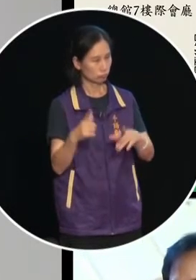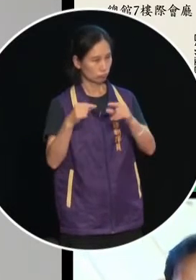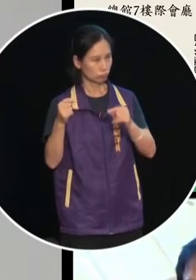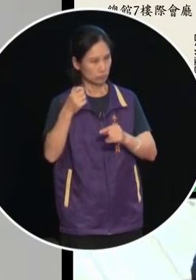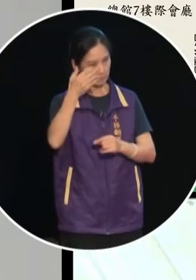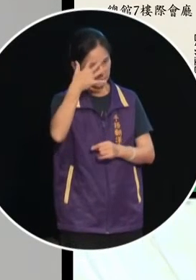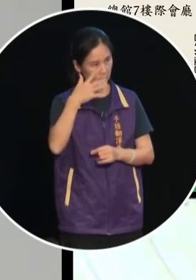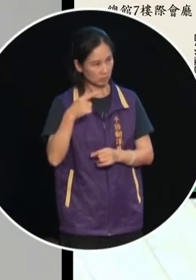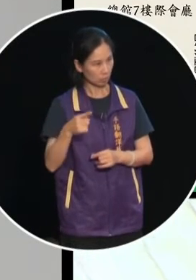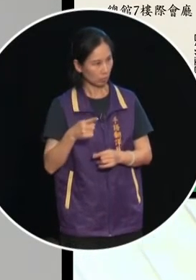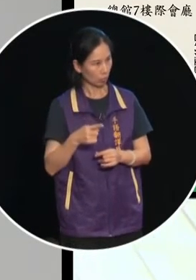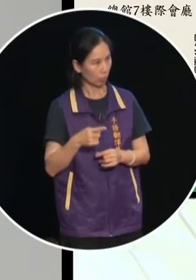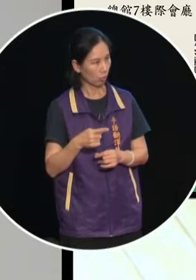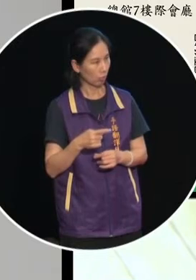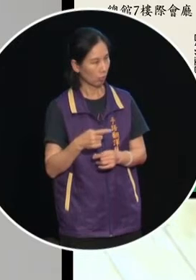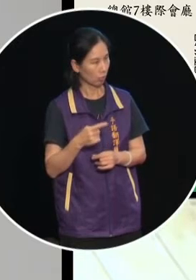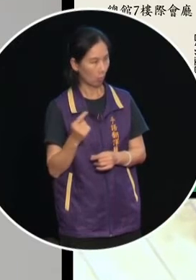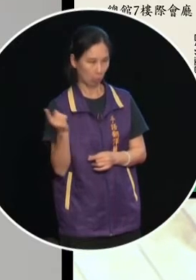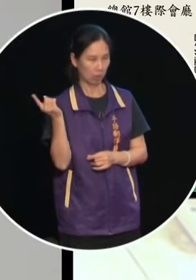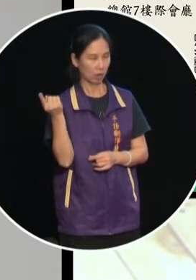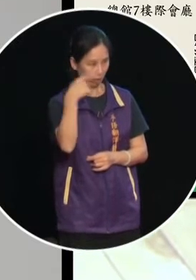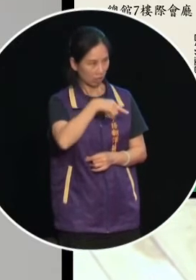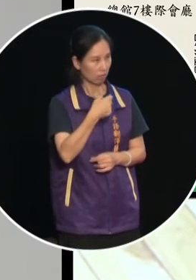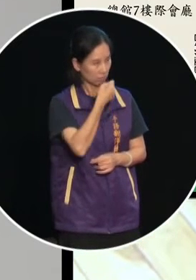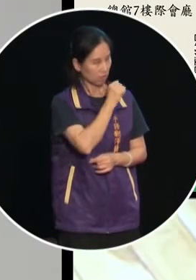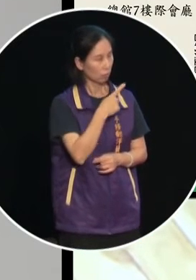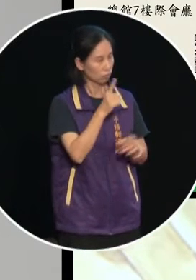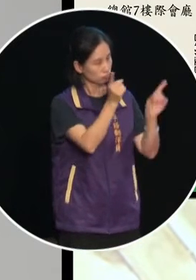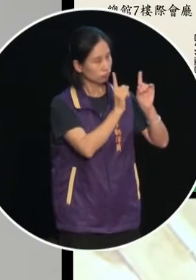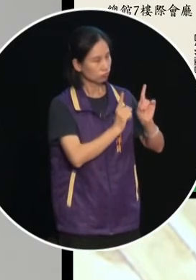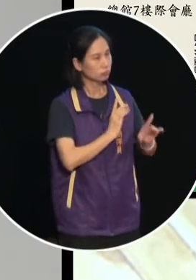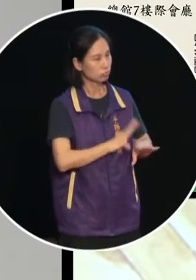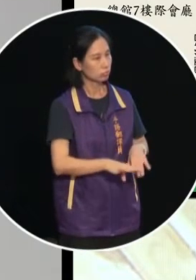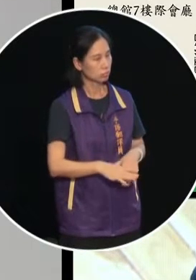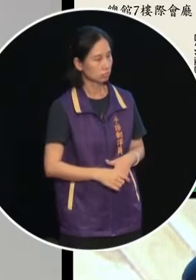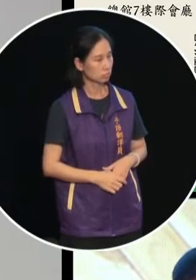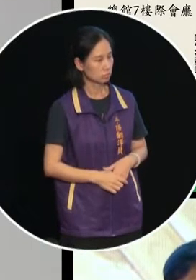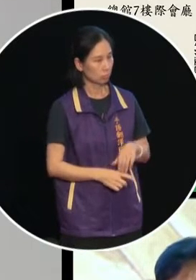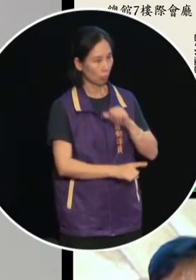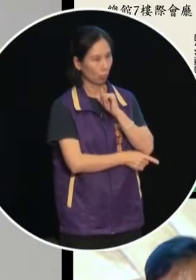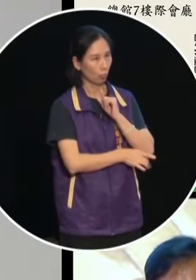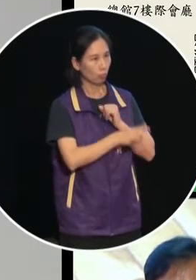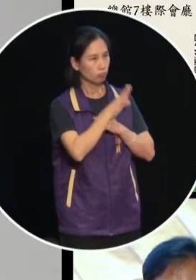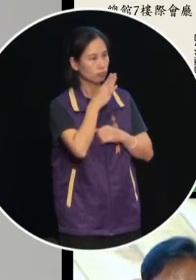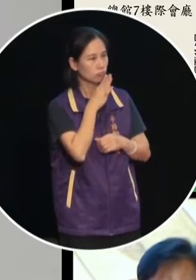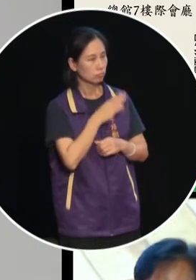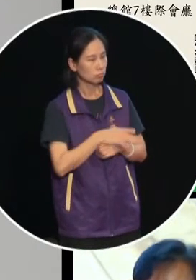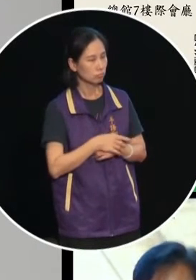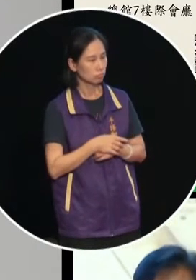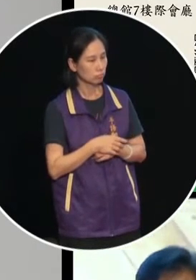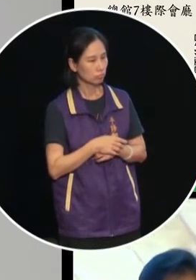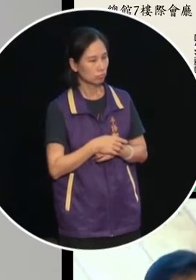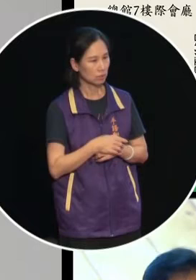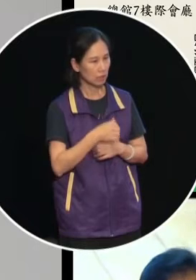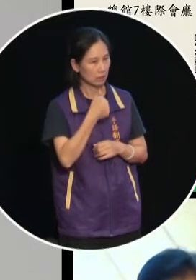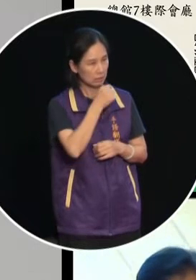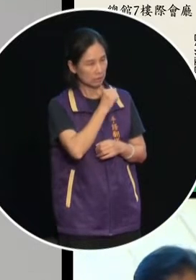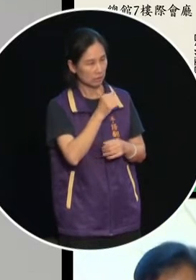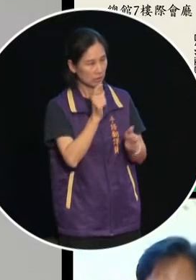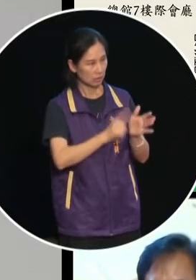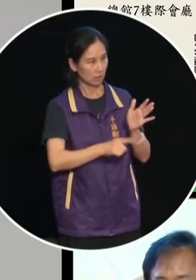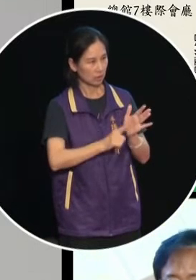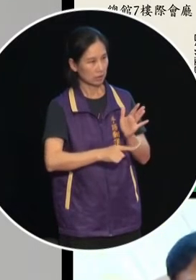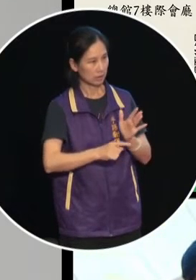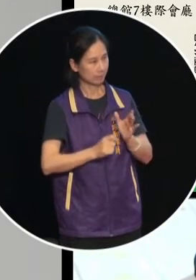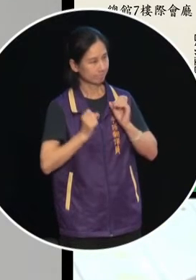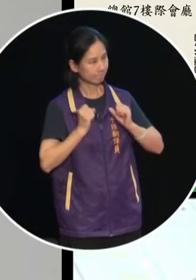点会来台湾就很感动。那最后是还是台湾的有健康有活